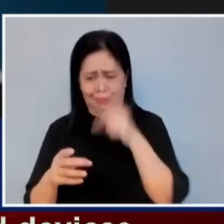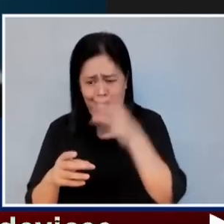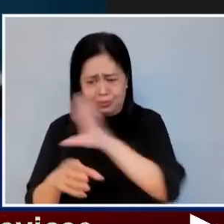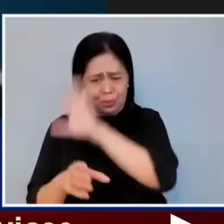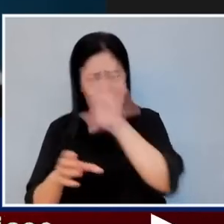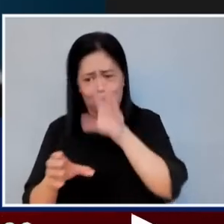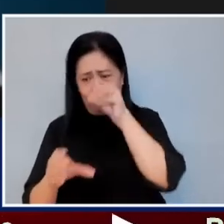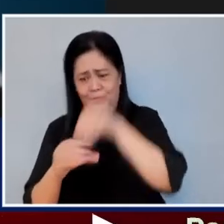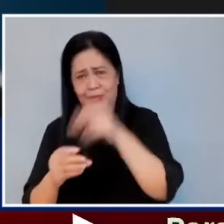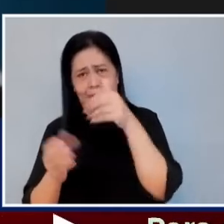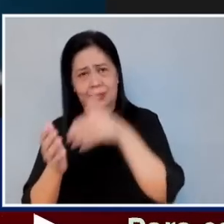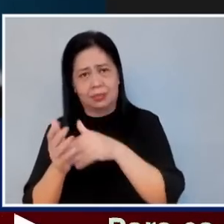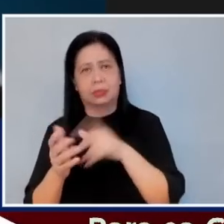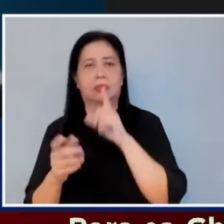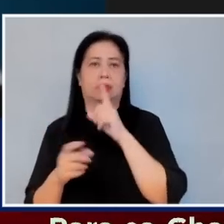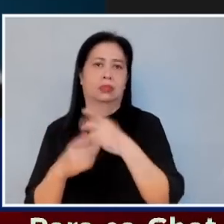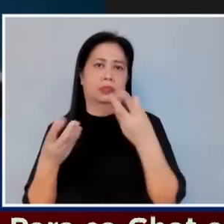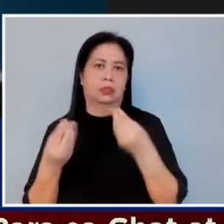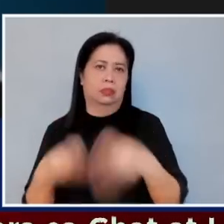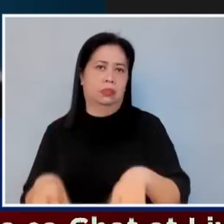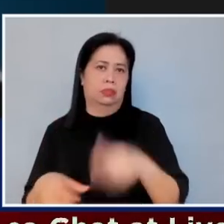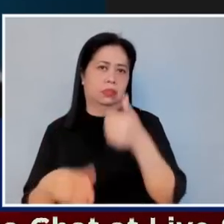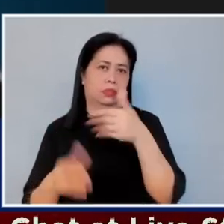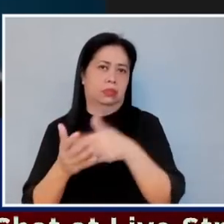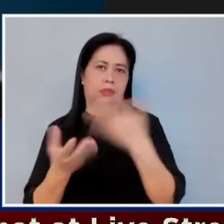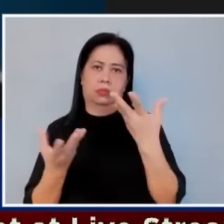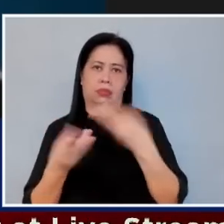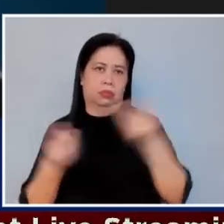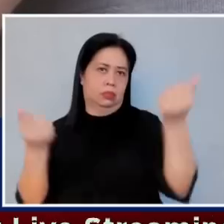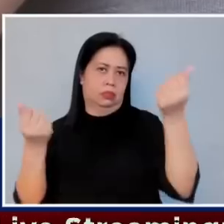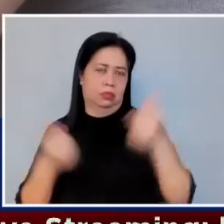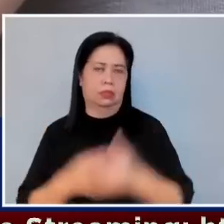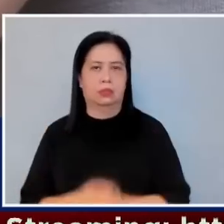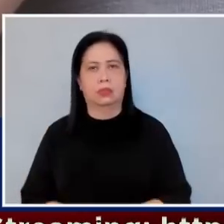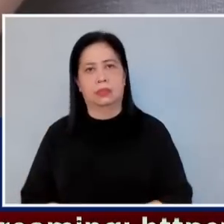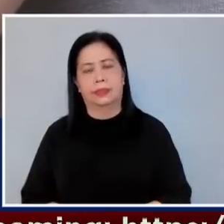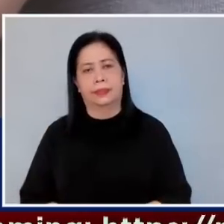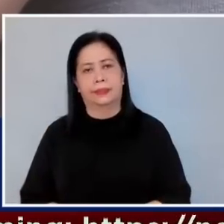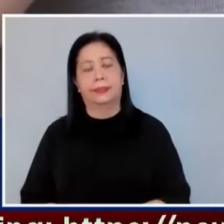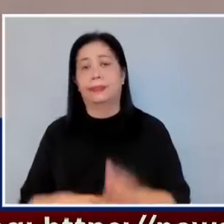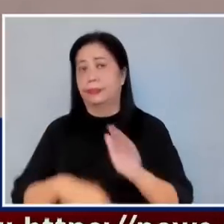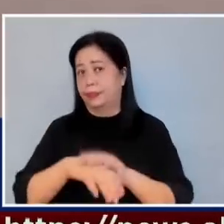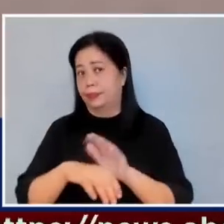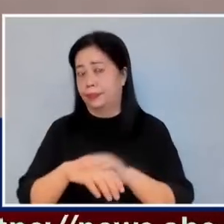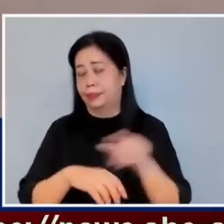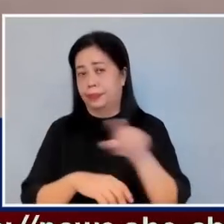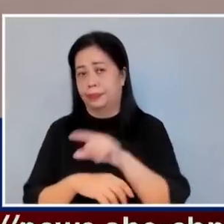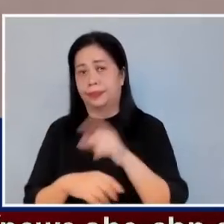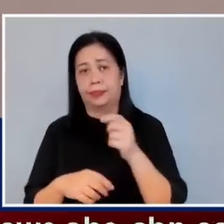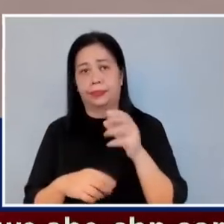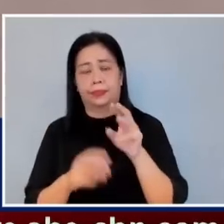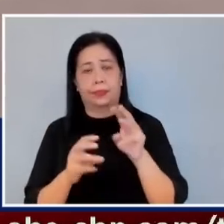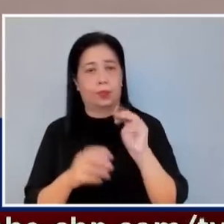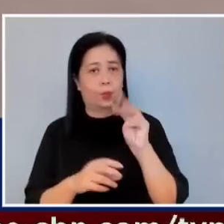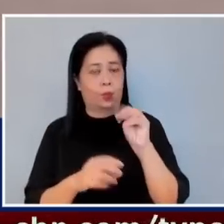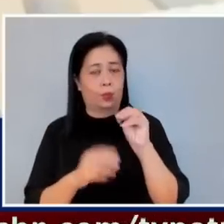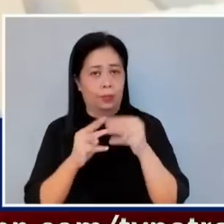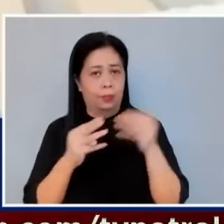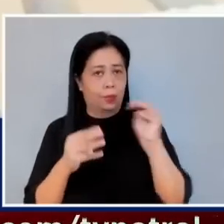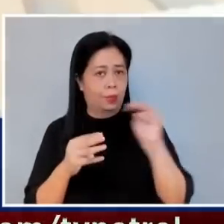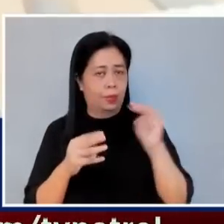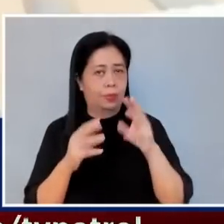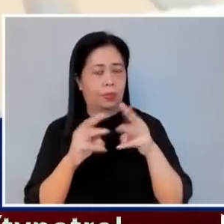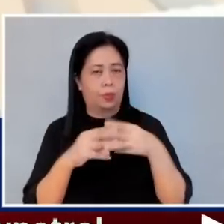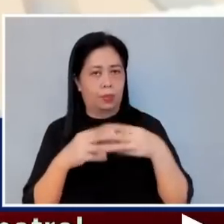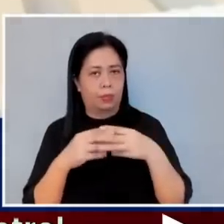yung 10,000 mo, definitely yung 10,000 mo, mawawala lahat. Paalala pa ni Horario, ang mobile wallet ay para sa mga